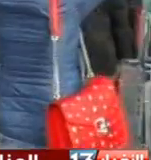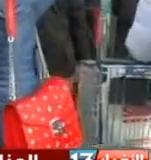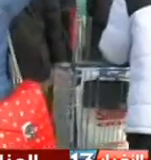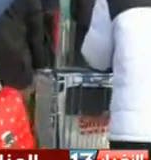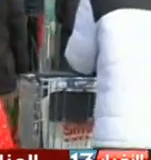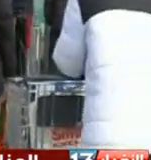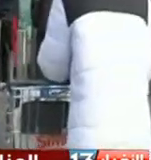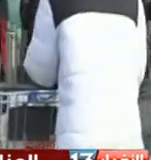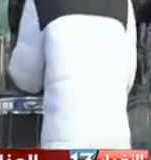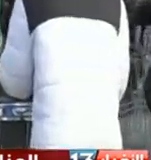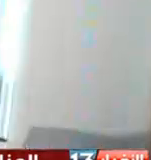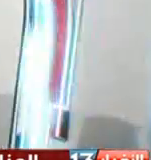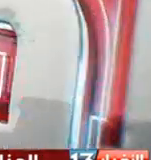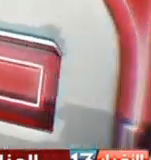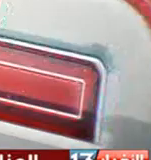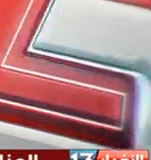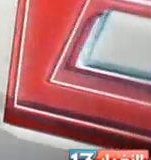اشتباه الإصابة به.